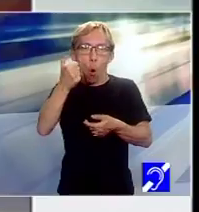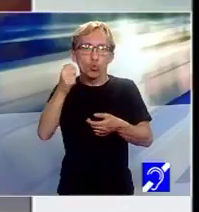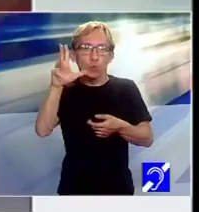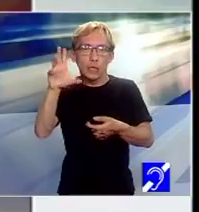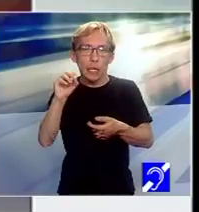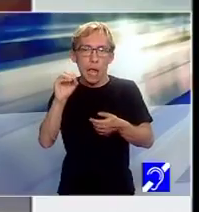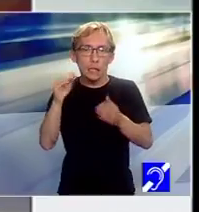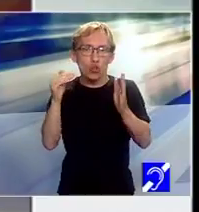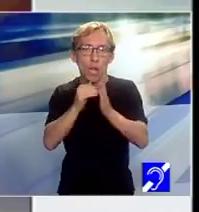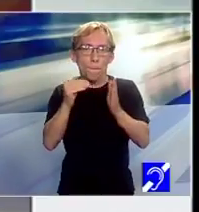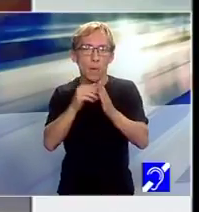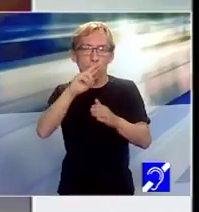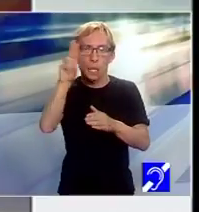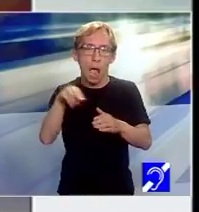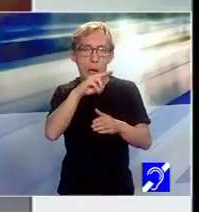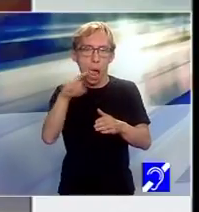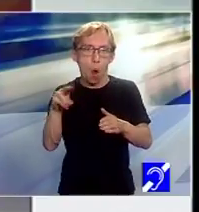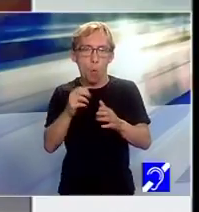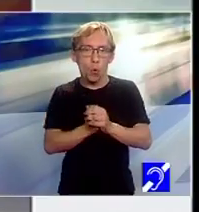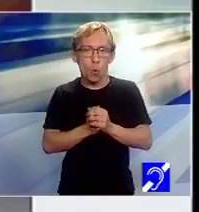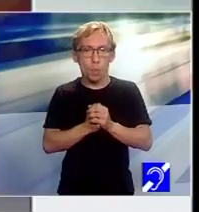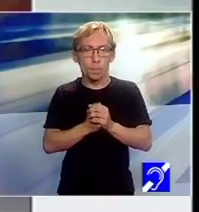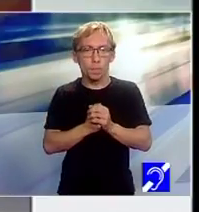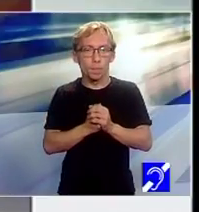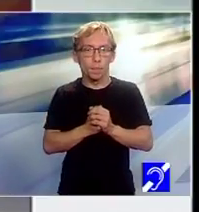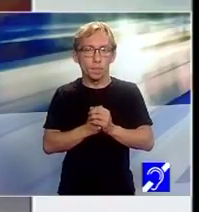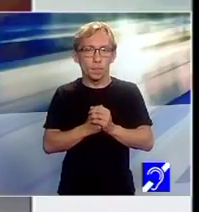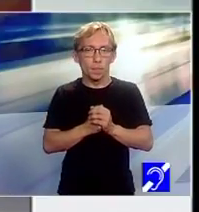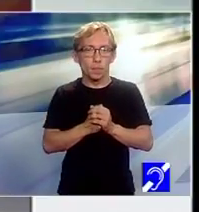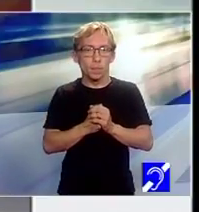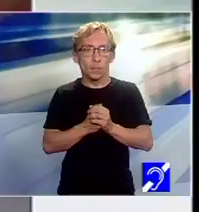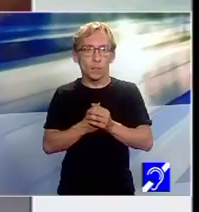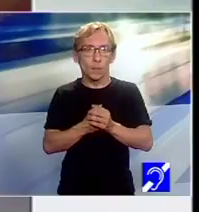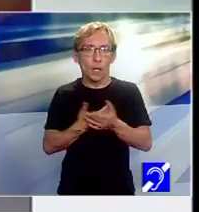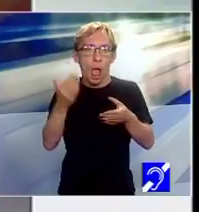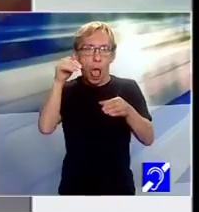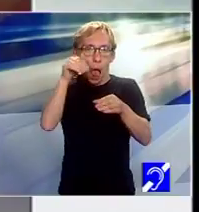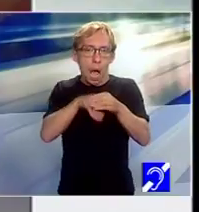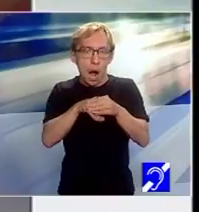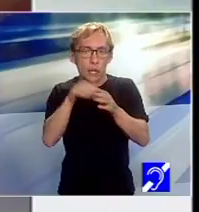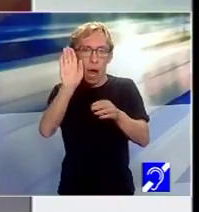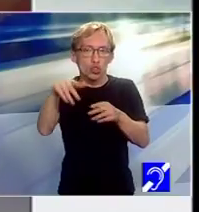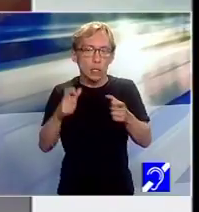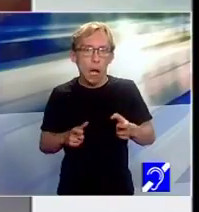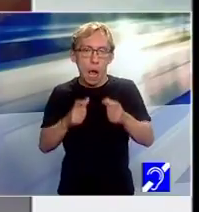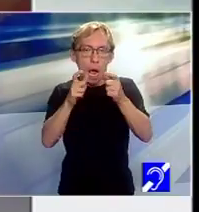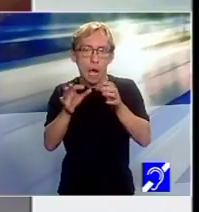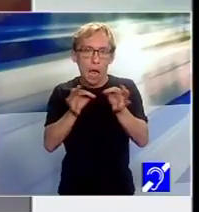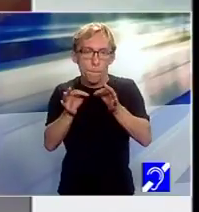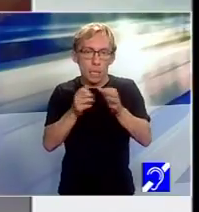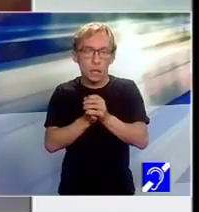care am reușit să facem reabilitarea termică a spitalului. În cadrul acestei reabilitări, a intrat de